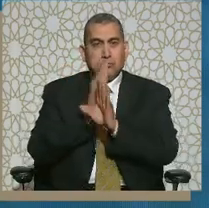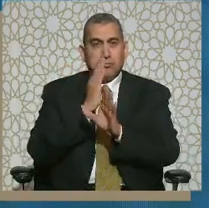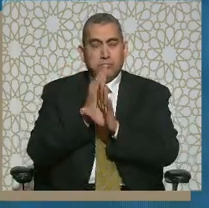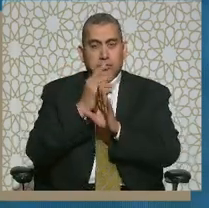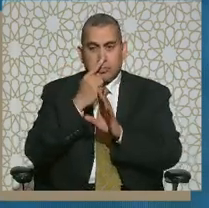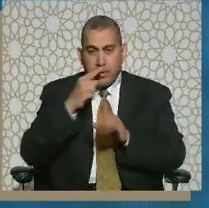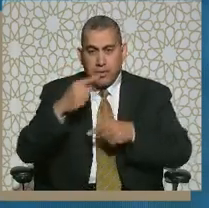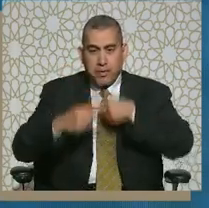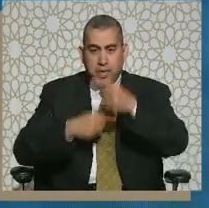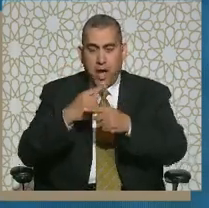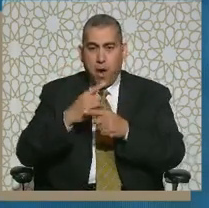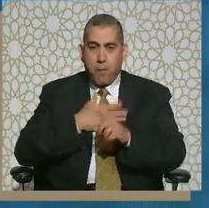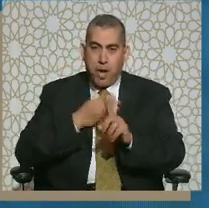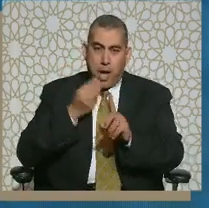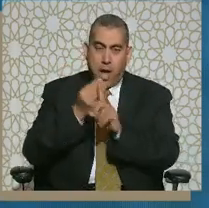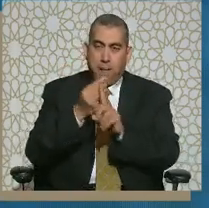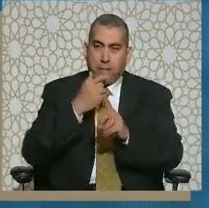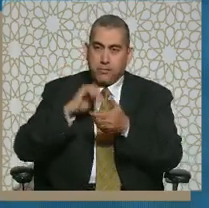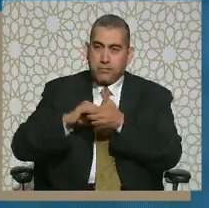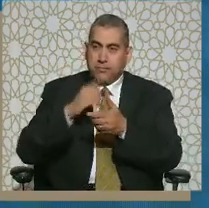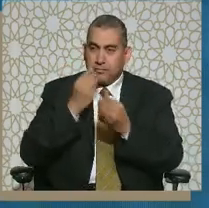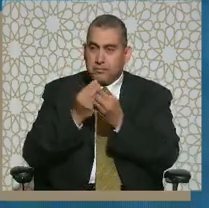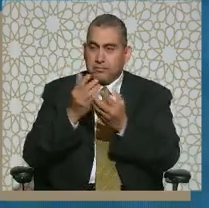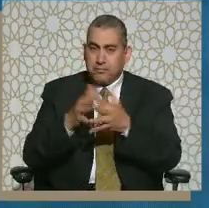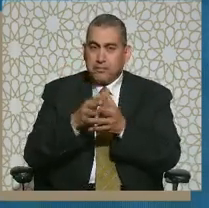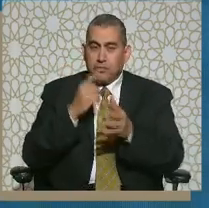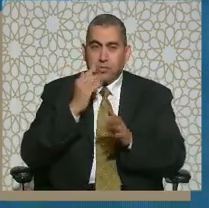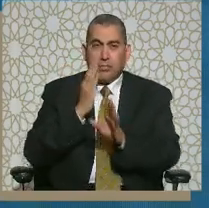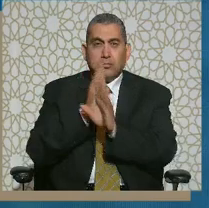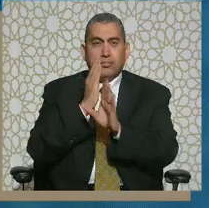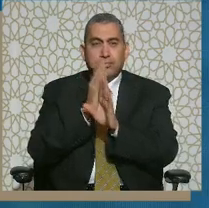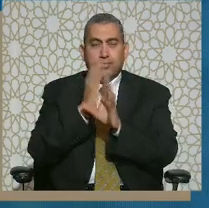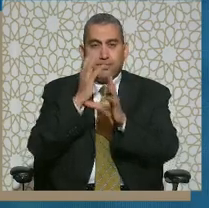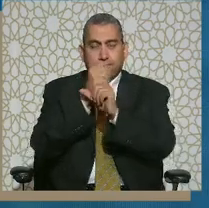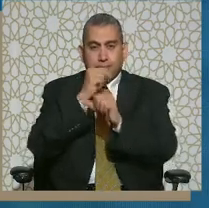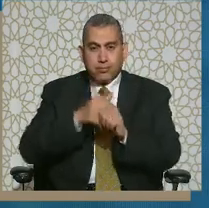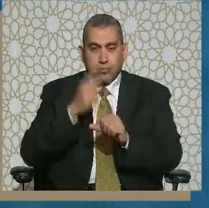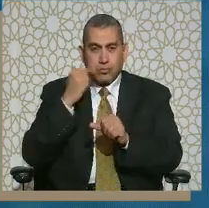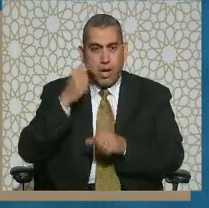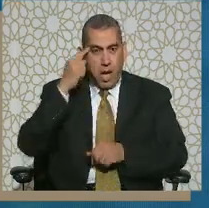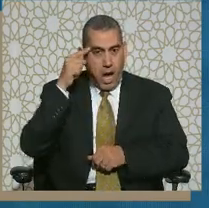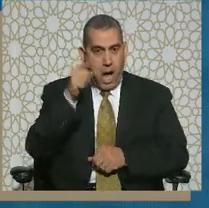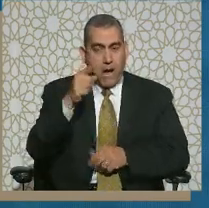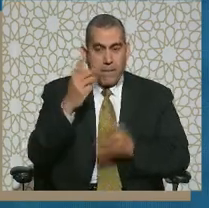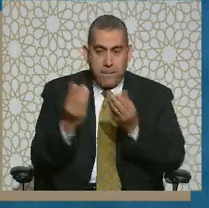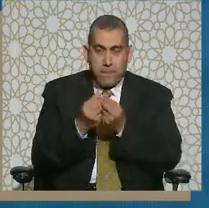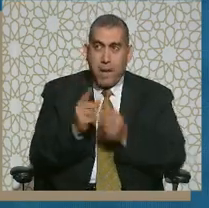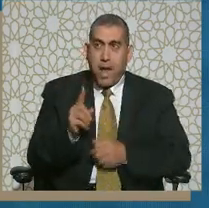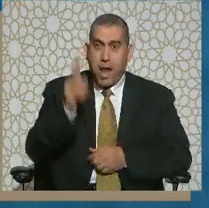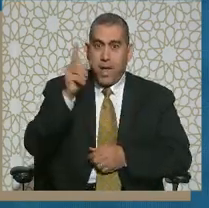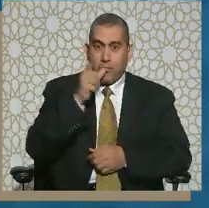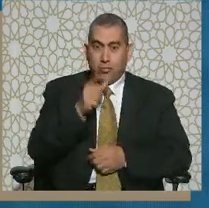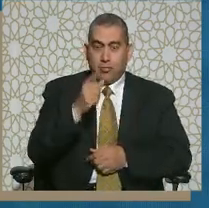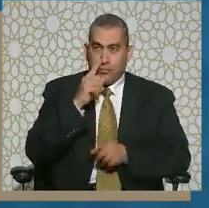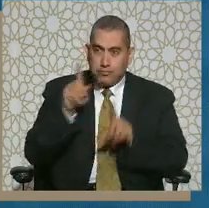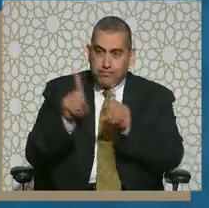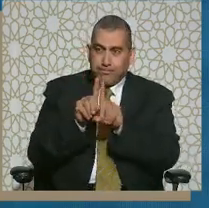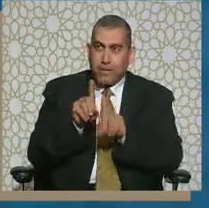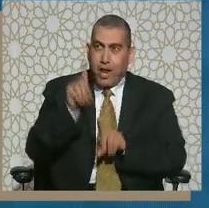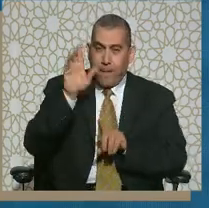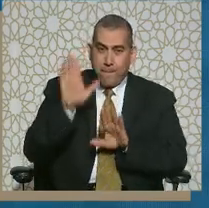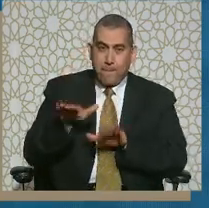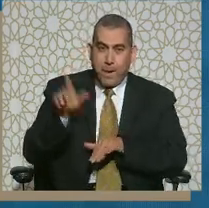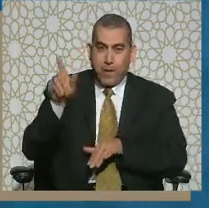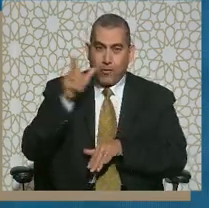علاقتنا بحبايبنا في حياتنا ومن سر من اسرار انك تتيقن انك في معيه الله وانس الله الباقي